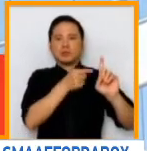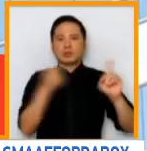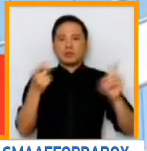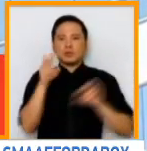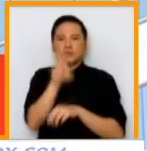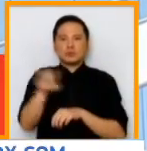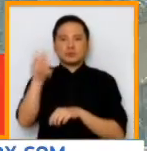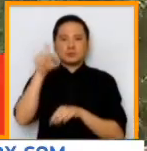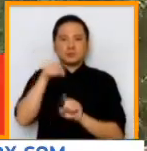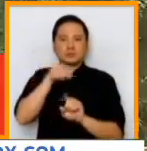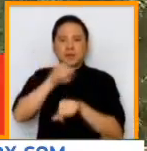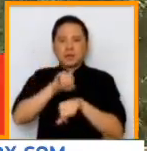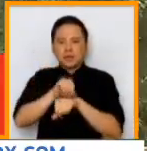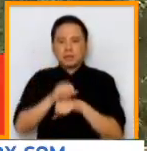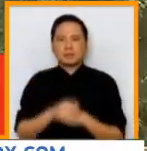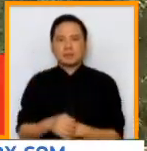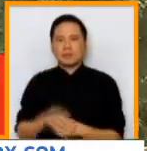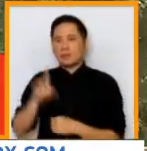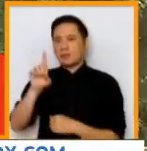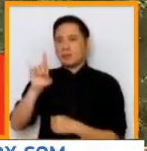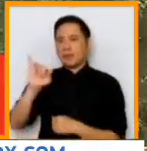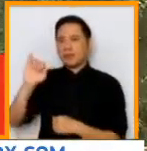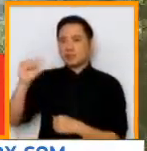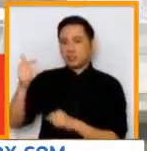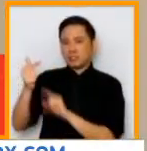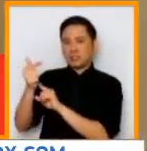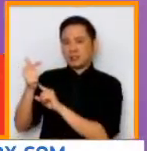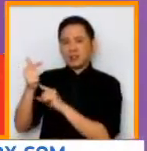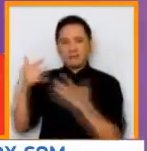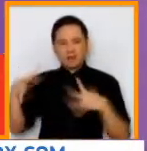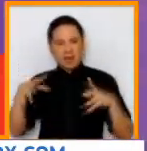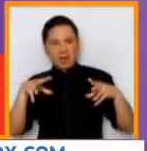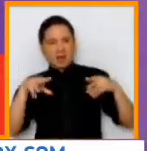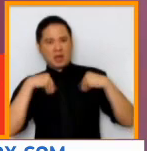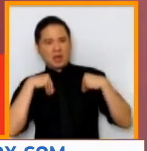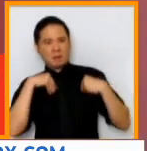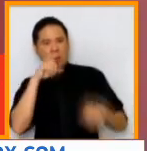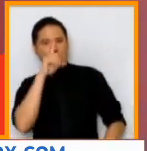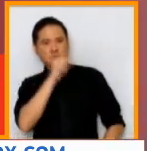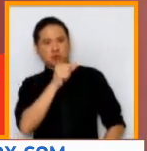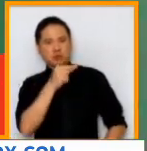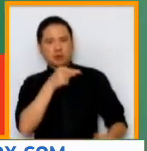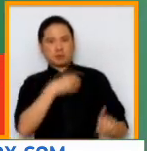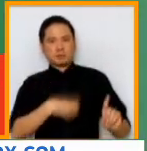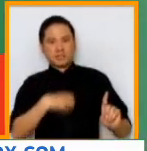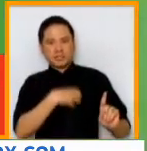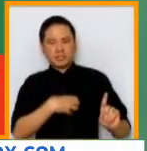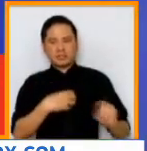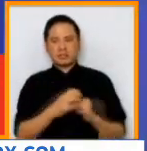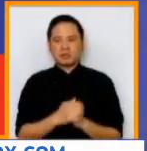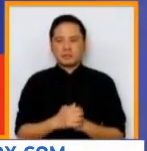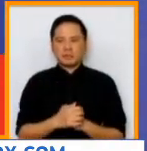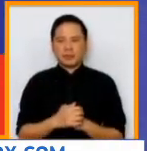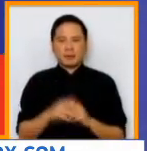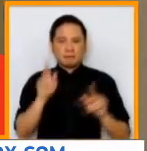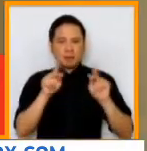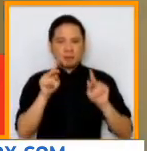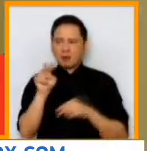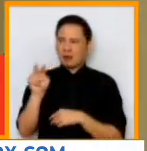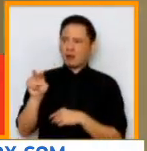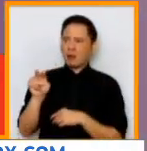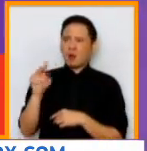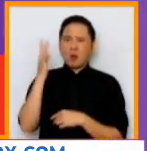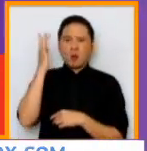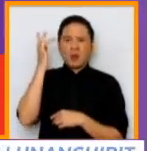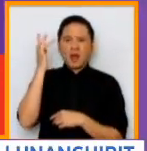DILG may natanggap na reklamo dahil sa isinagawang programa. Sinisisi raw ito ng ilang residente kung bakit dumami ang kaso ng COVID-19